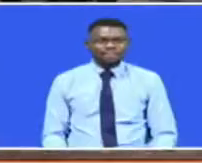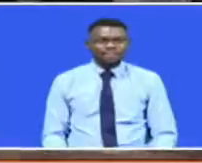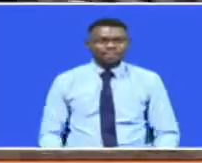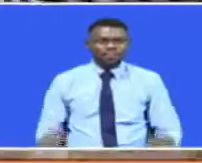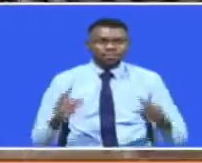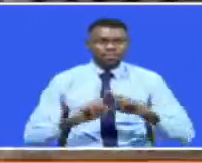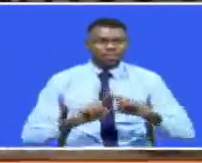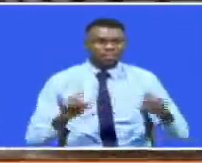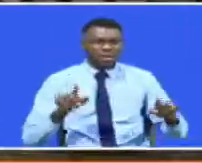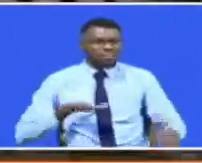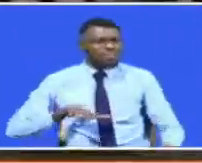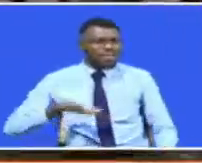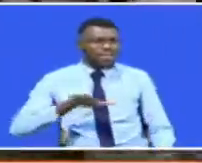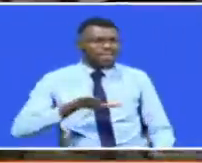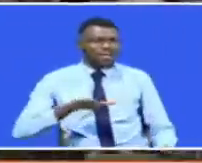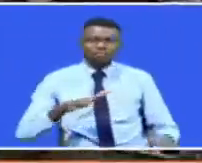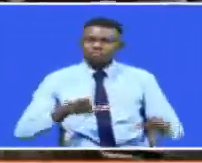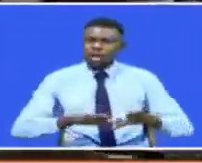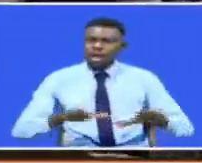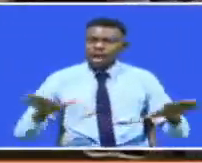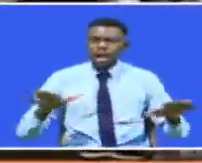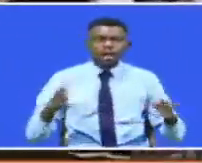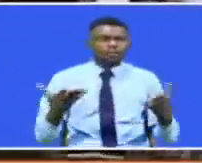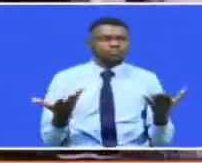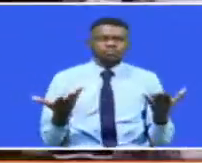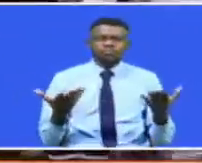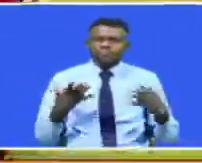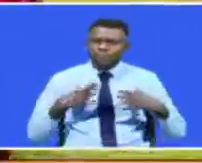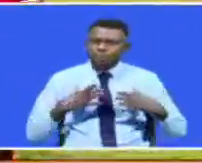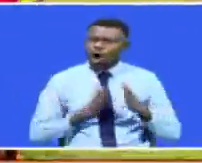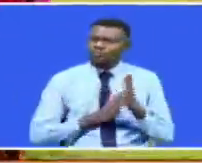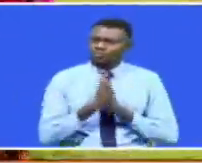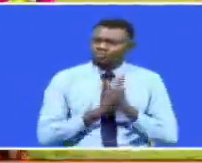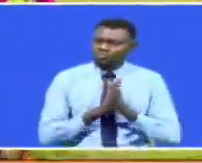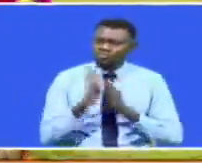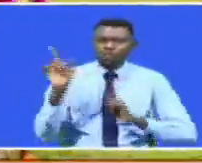Ila ardhi hii ya jamii ambayo ni kivutio kikuu cha utalii,